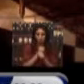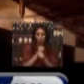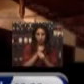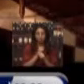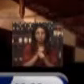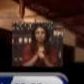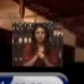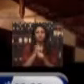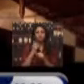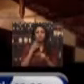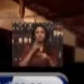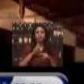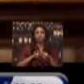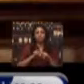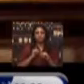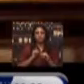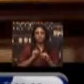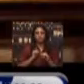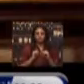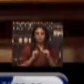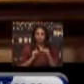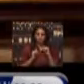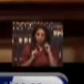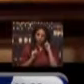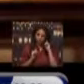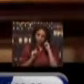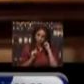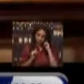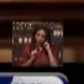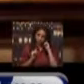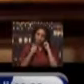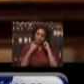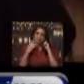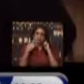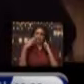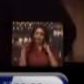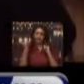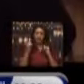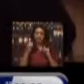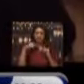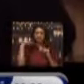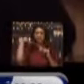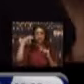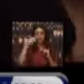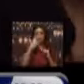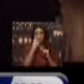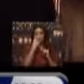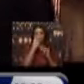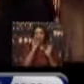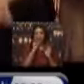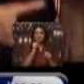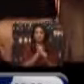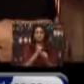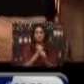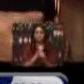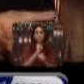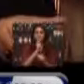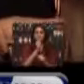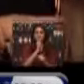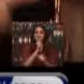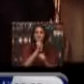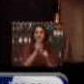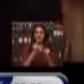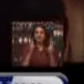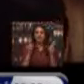وقال امين حماد كان اسمه طبعا، وقال لي التلفزيون الرئيس عايزك تعملي برنامج. قلت له